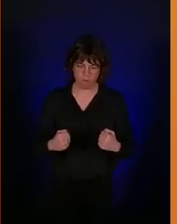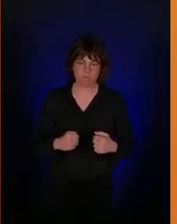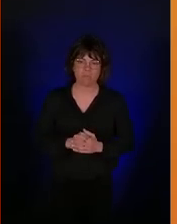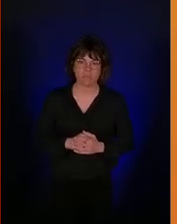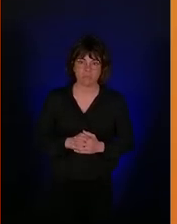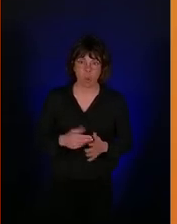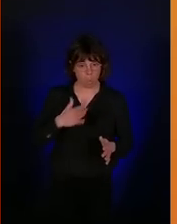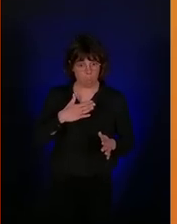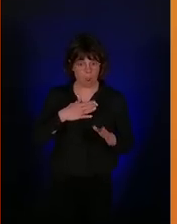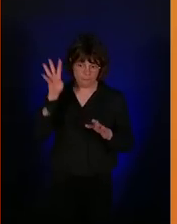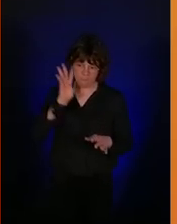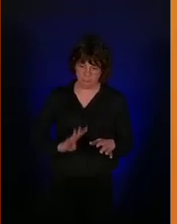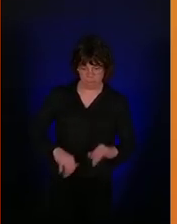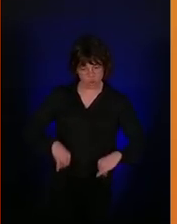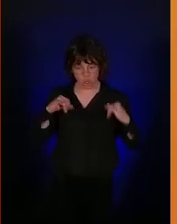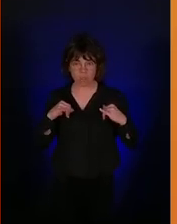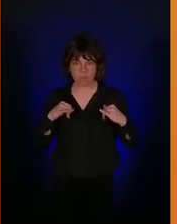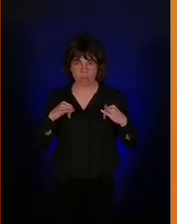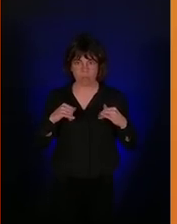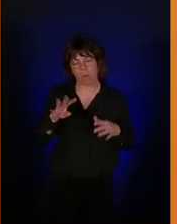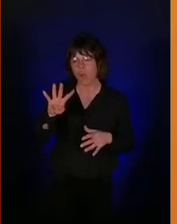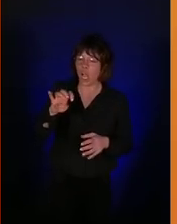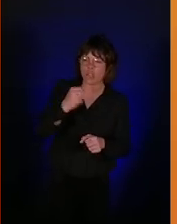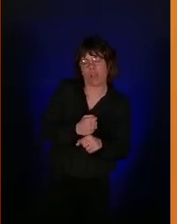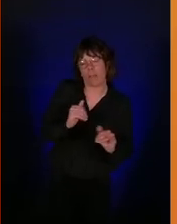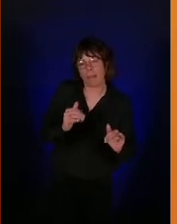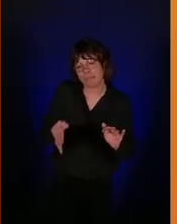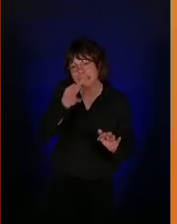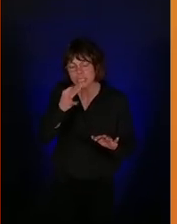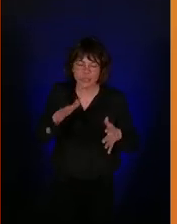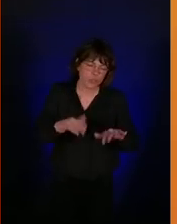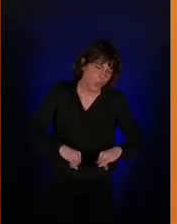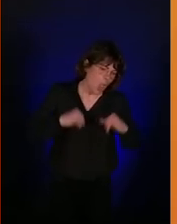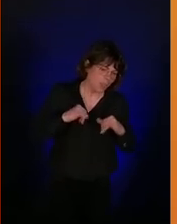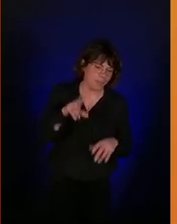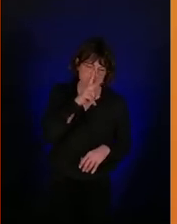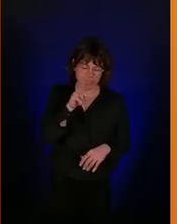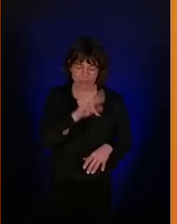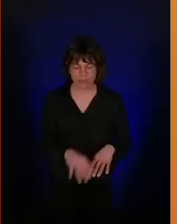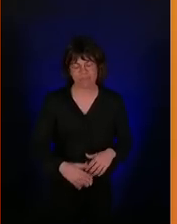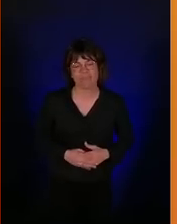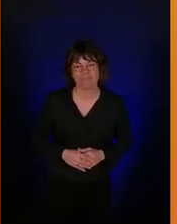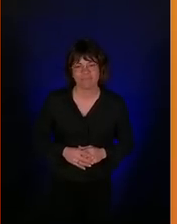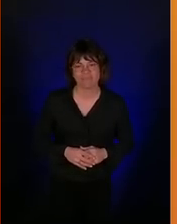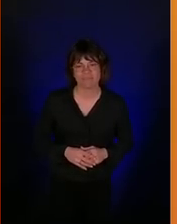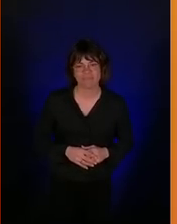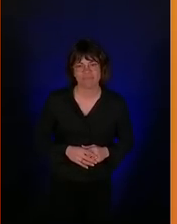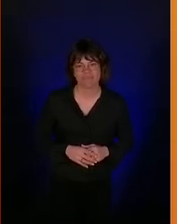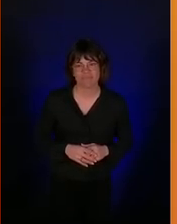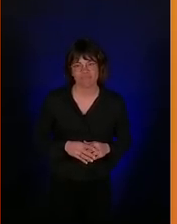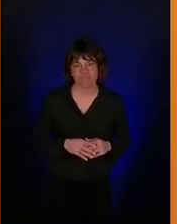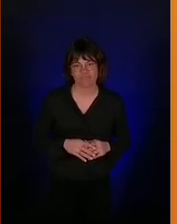Pour ma part, en tant que femme et jeune, bon, 40 ans, vous me direz, c'est plus tellement jeune. Non, je plaisante. J'avais juste une